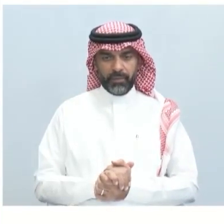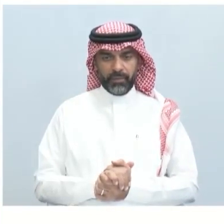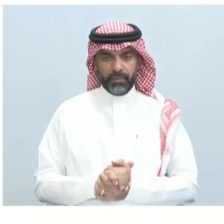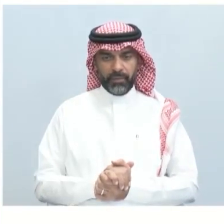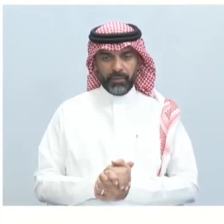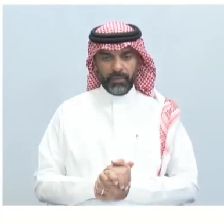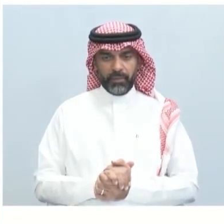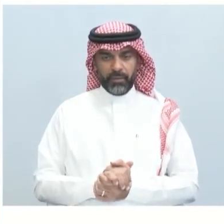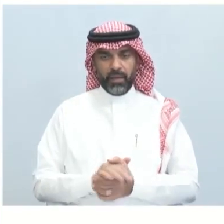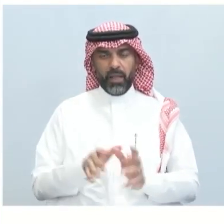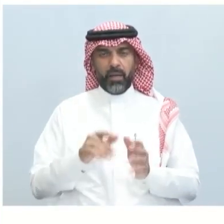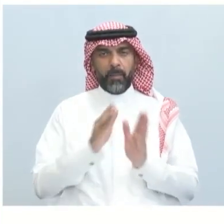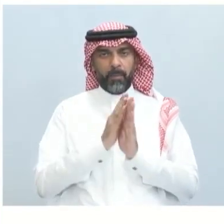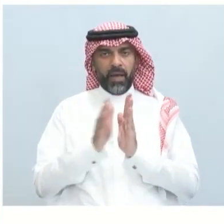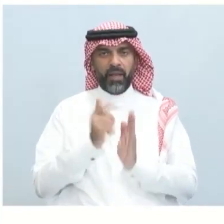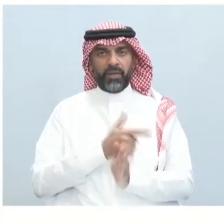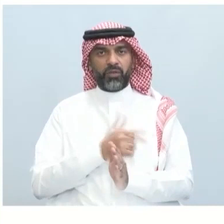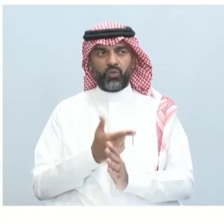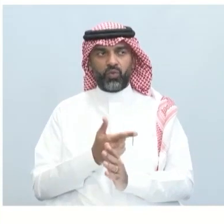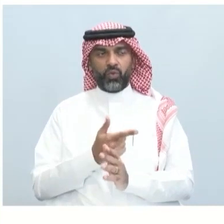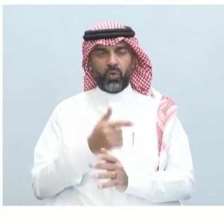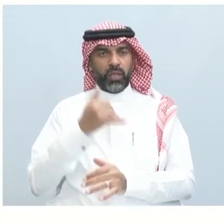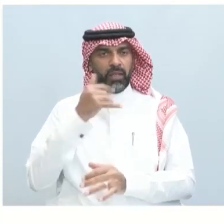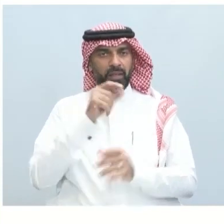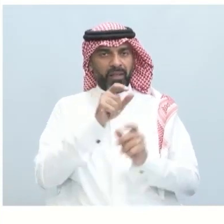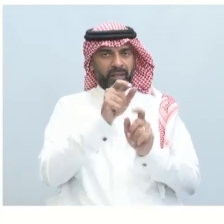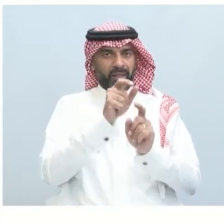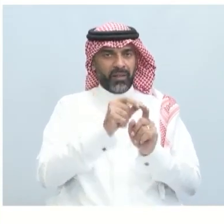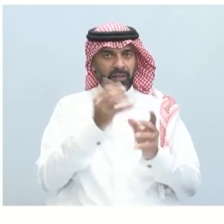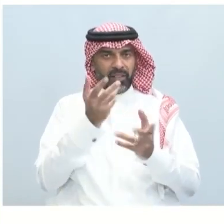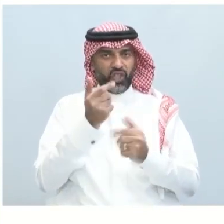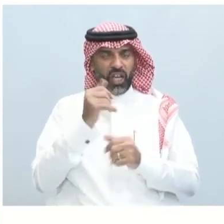نقوم بإعادة تسمية الملف جهات الاتصال.